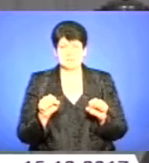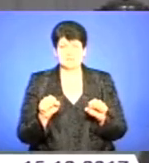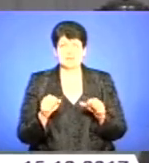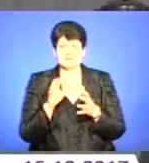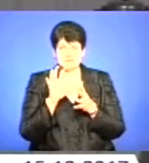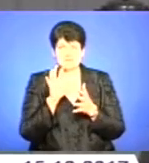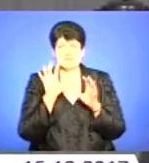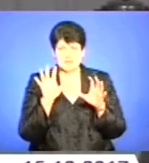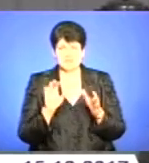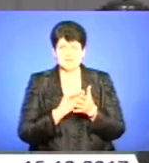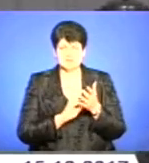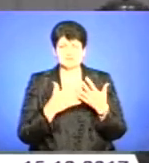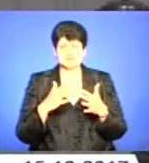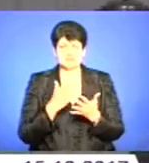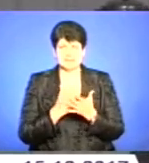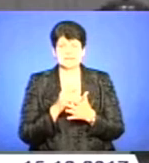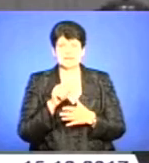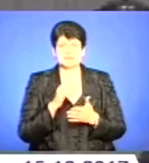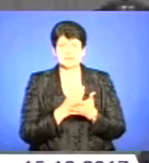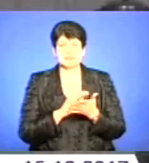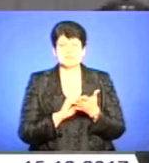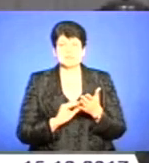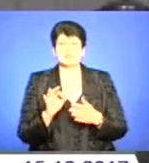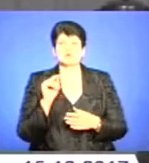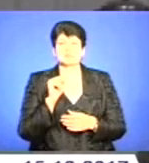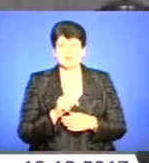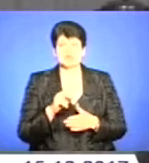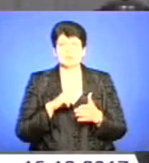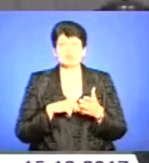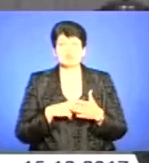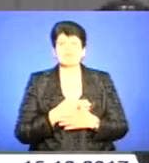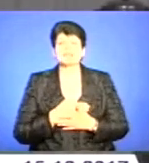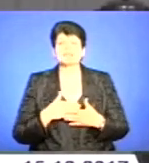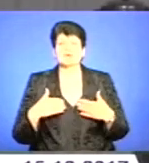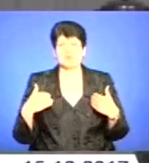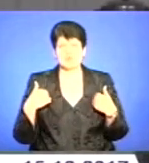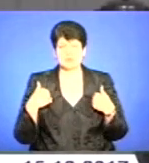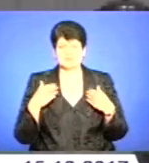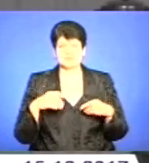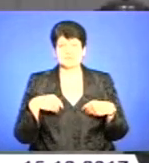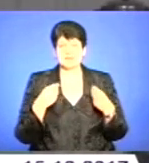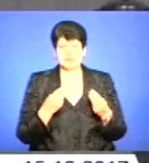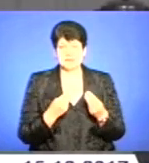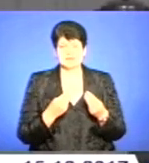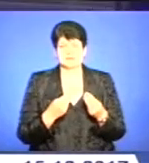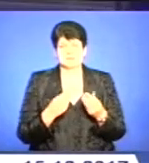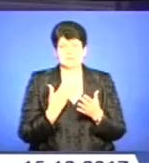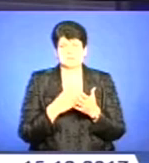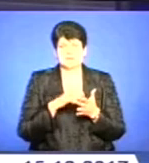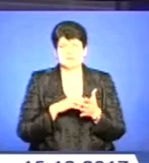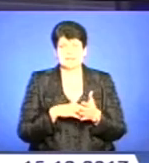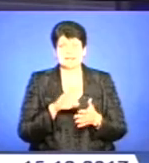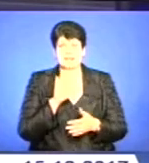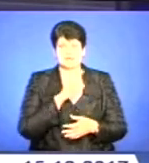є. Там йдеться мова про те, що податкова не хоче присвоїти ознаку неприбутковості.